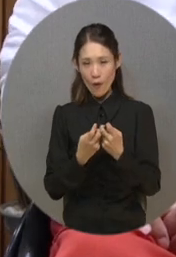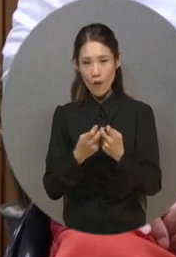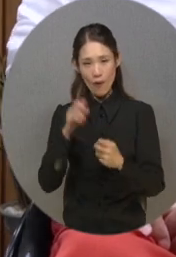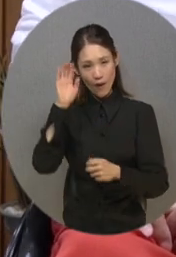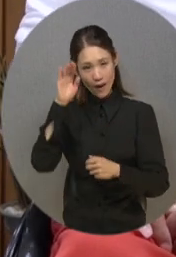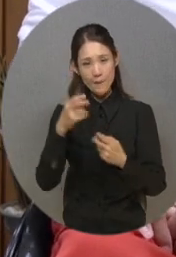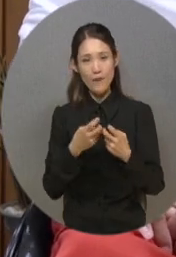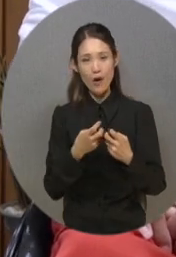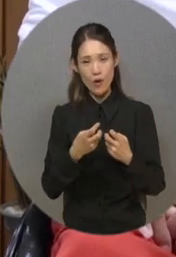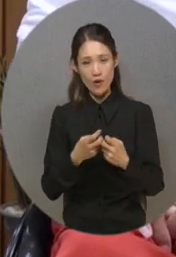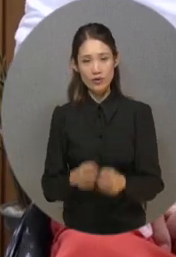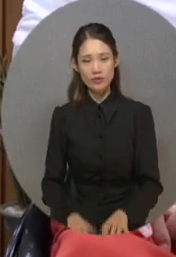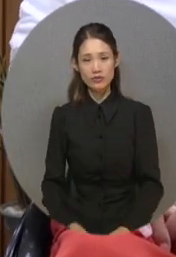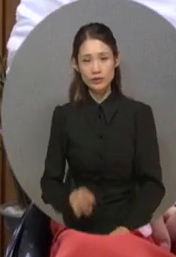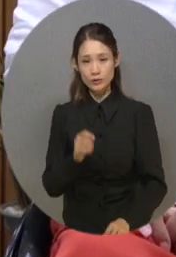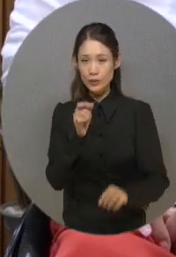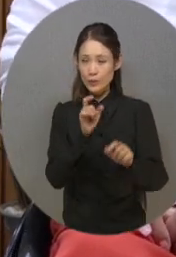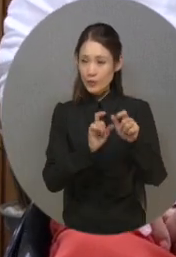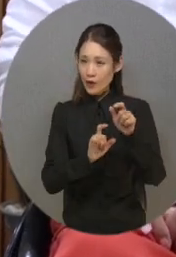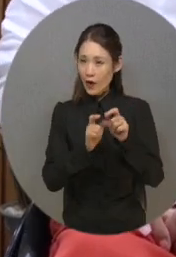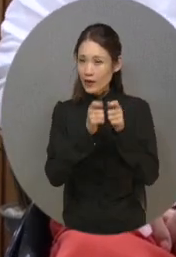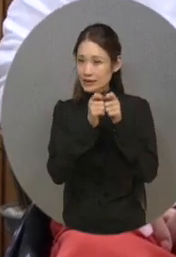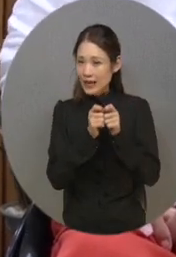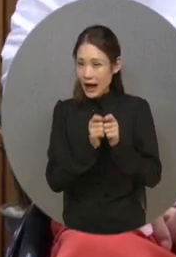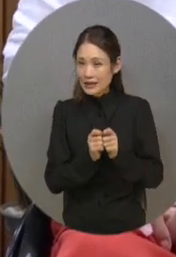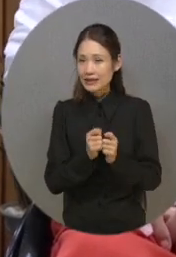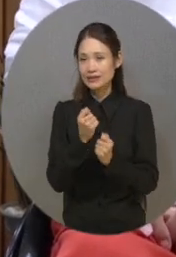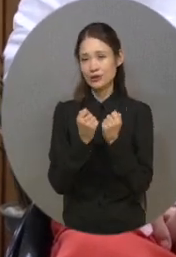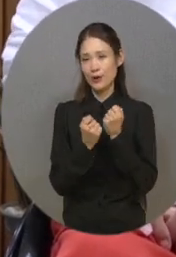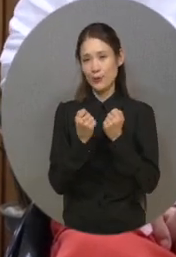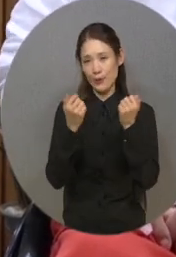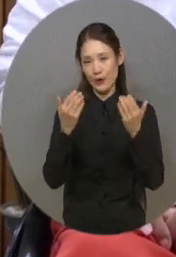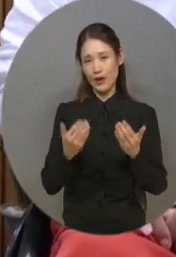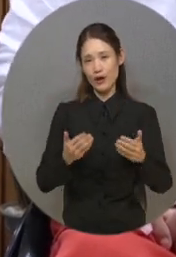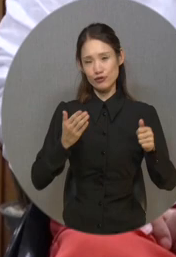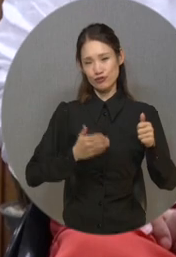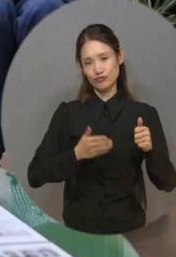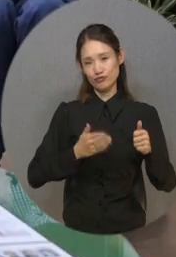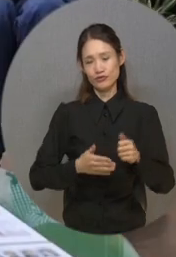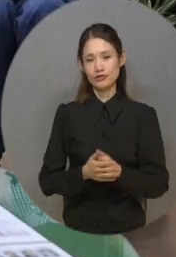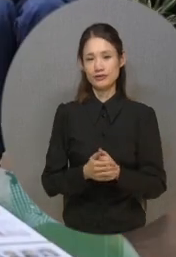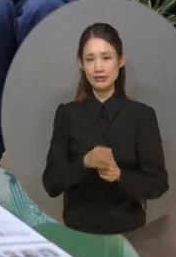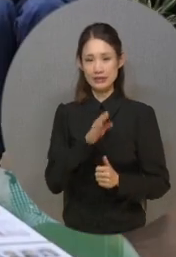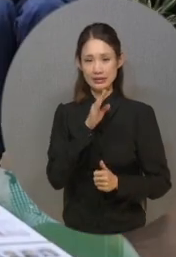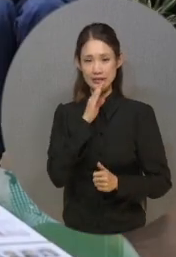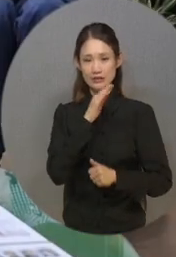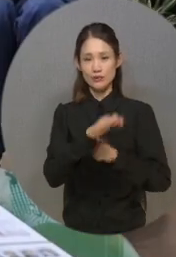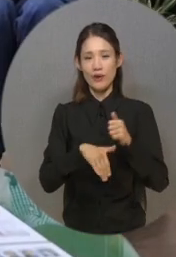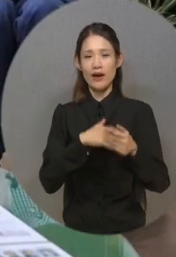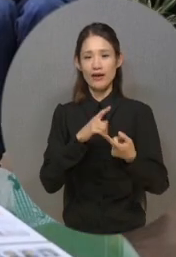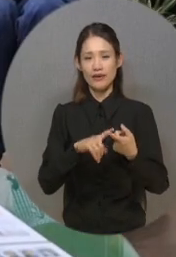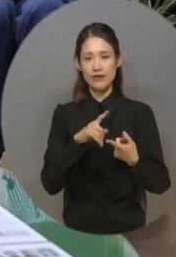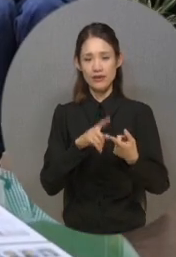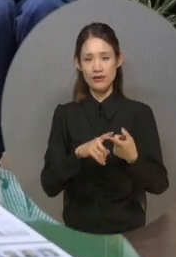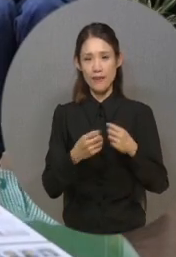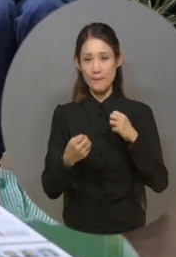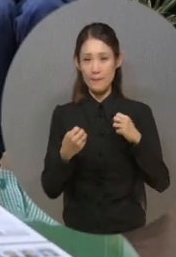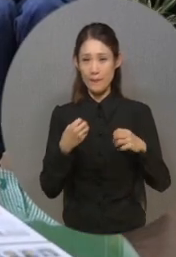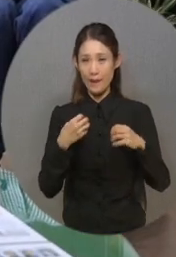그래서 좀 더 자세하게 좀 설명도 좀 해주시고 예. 실사에 대한 어떤 지금 반응은 어떤지 예. 궁금하고